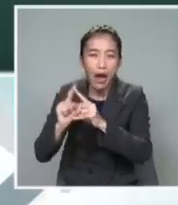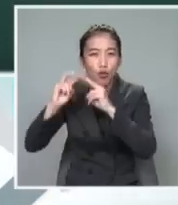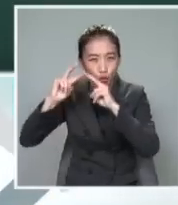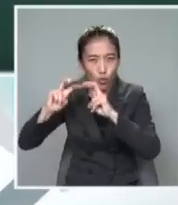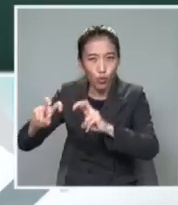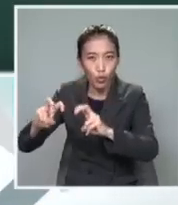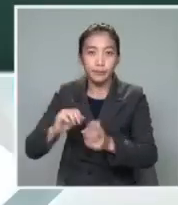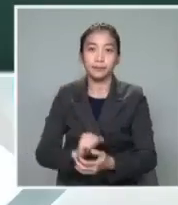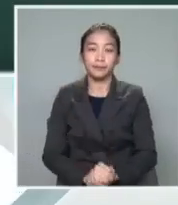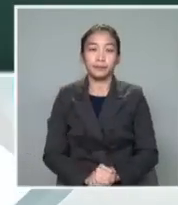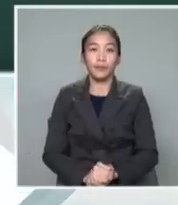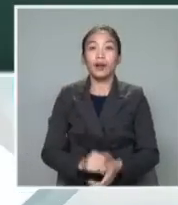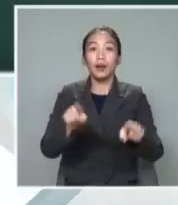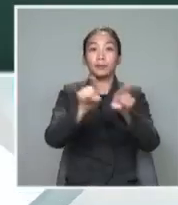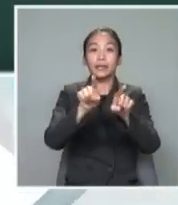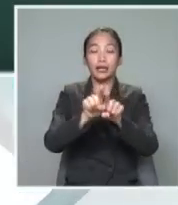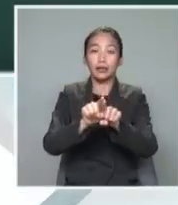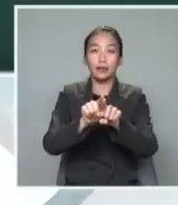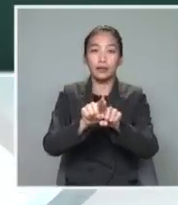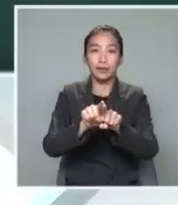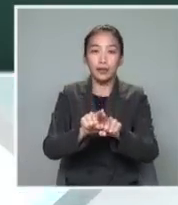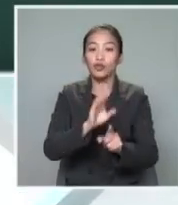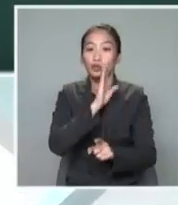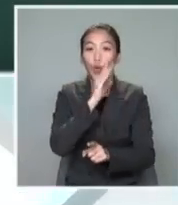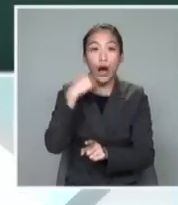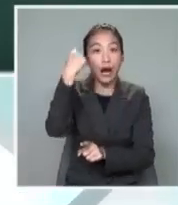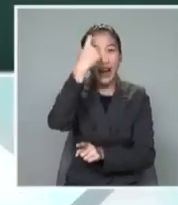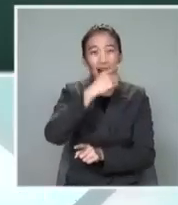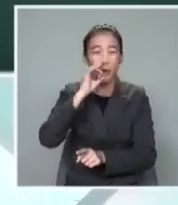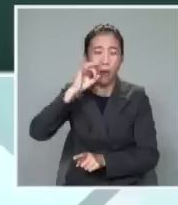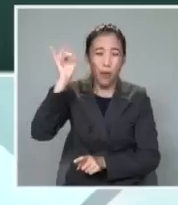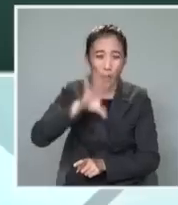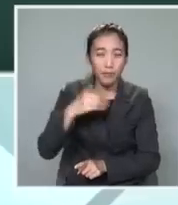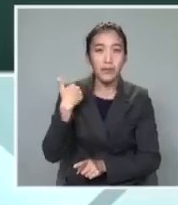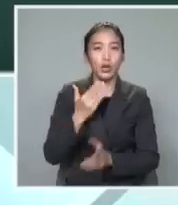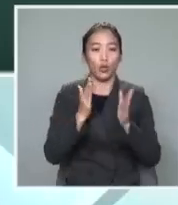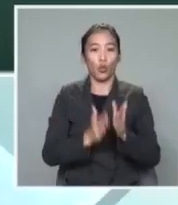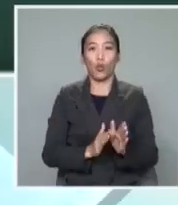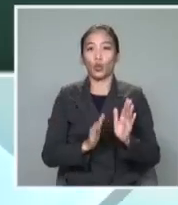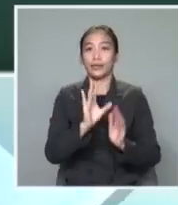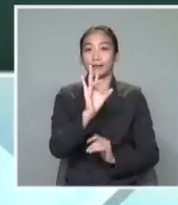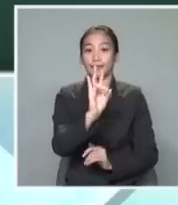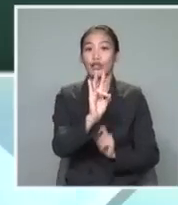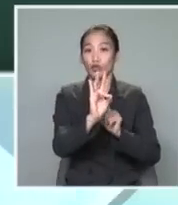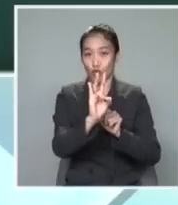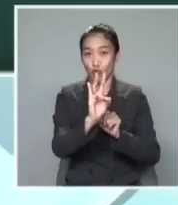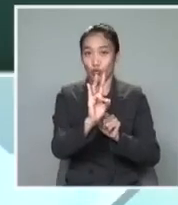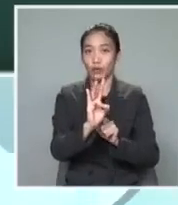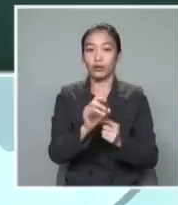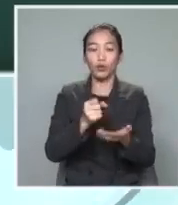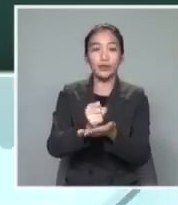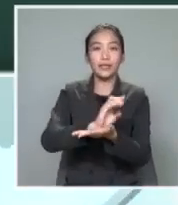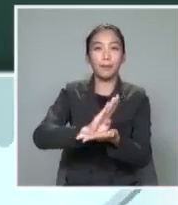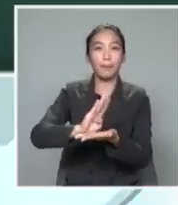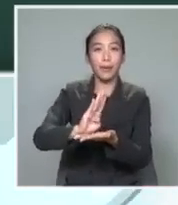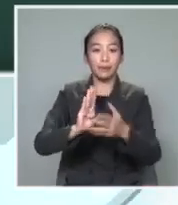รายการรายที่มีอาการหนักนะครับในผู้ป่วย7รายยังคงอยู่ที่ทางสถาบันบำราศนราดู